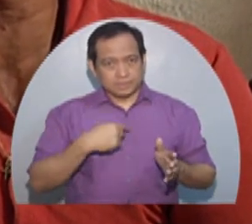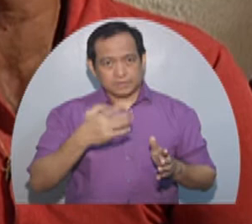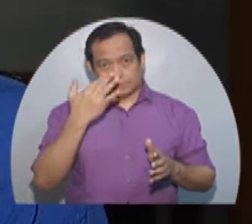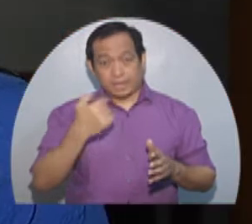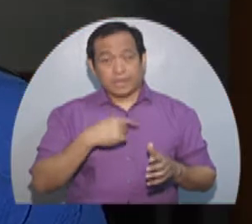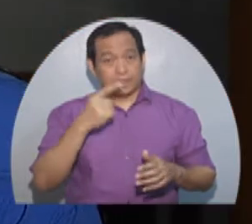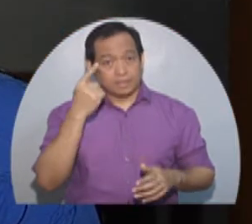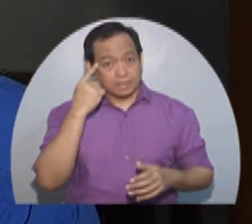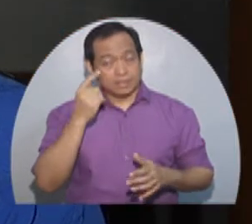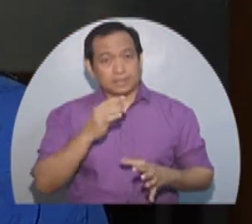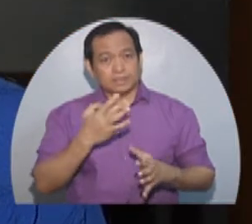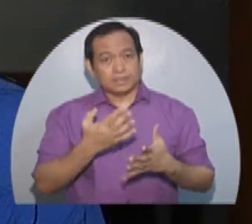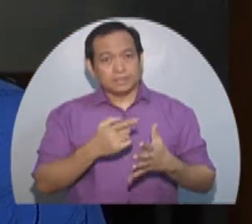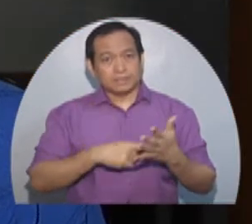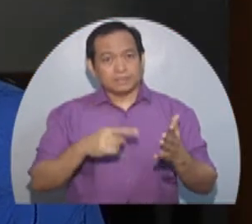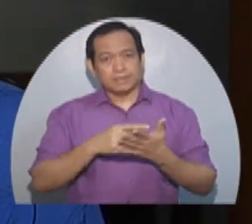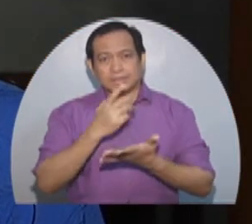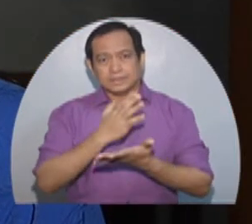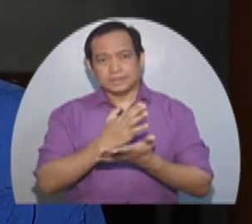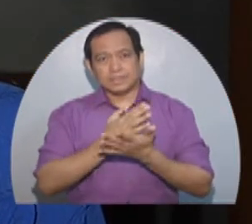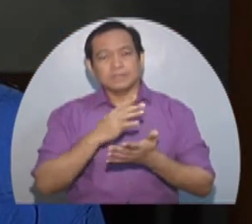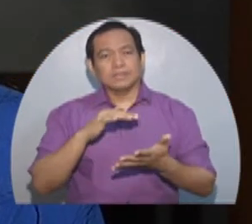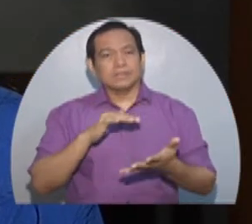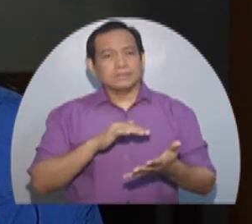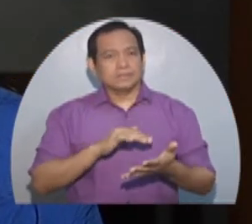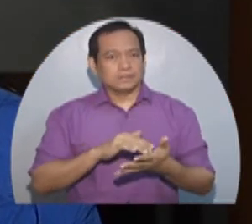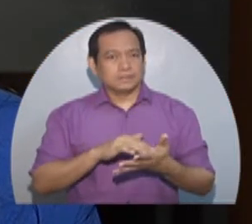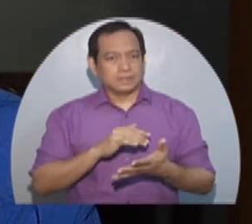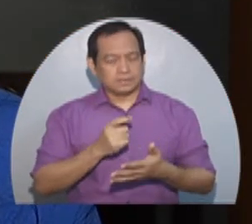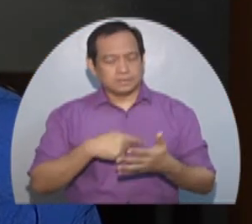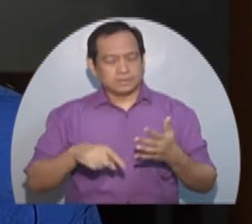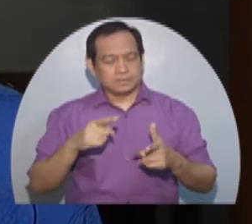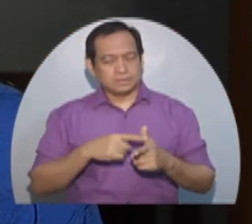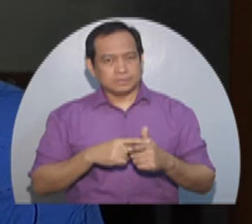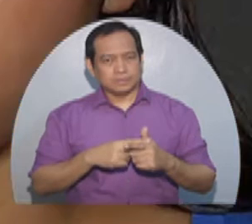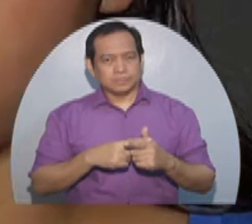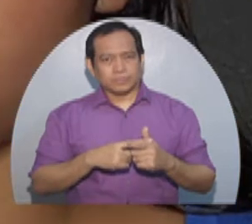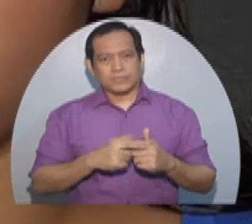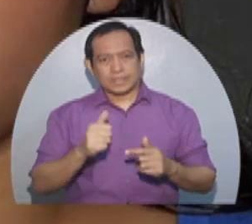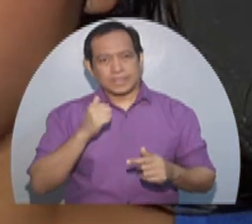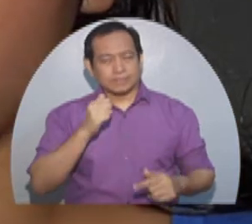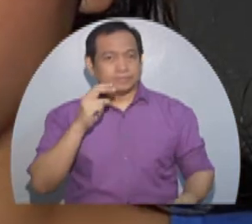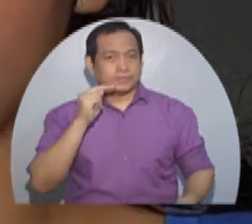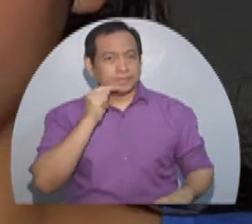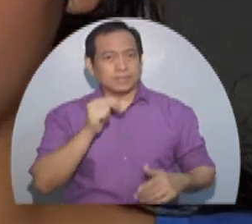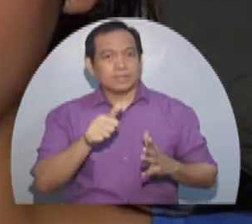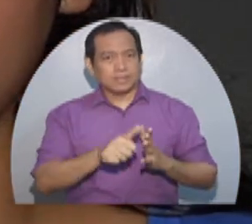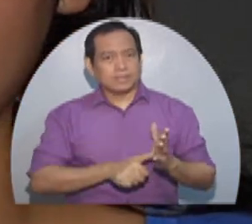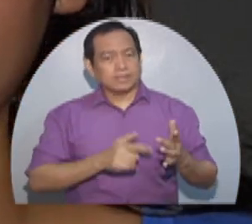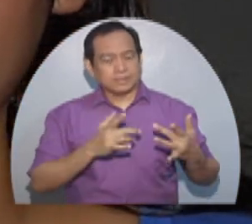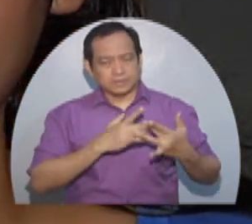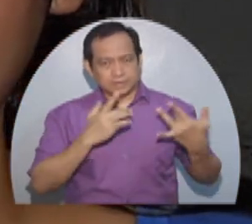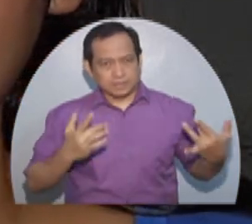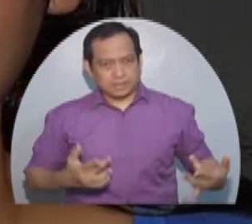kaya po nisip ko po na baka po papag-stop po ako sa pag-aaral nila mami, ganun po. Ayaw ni Nets na